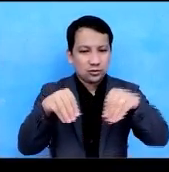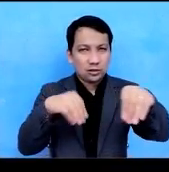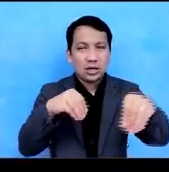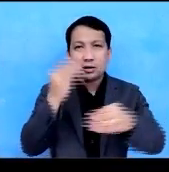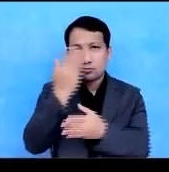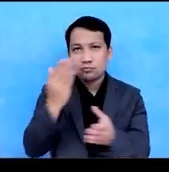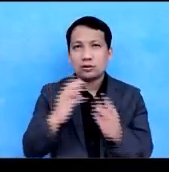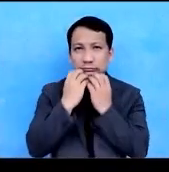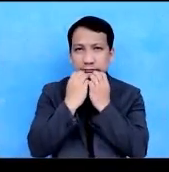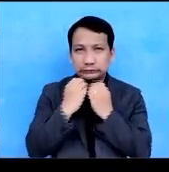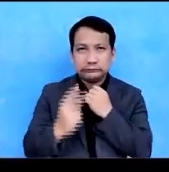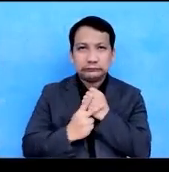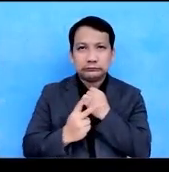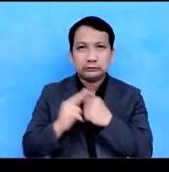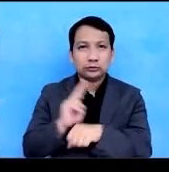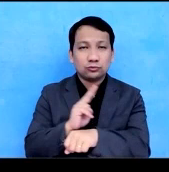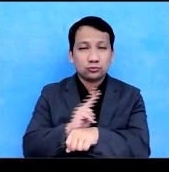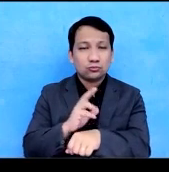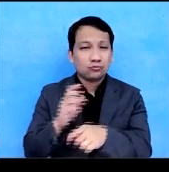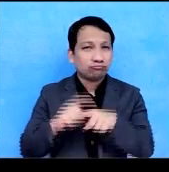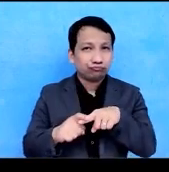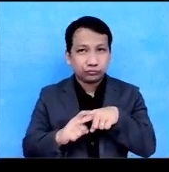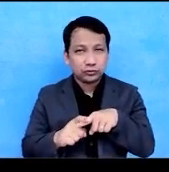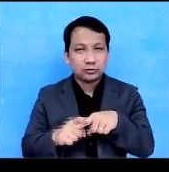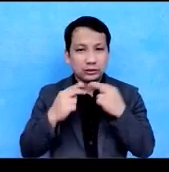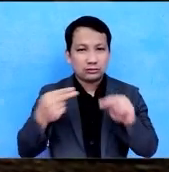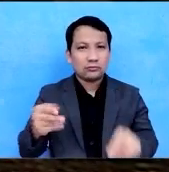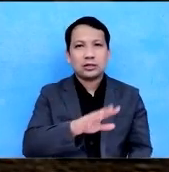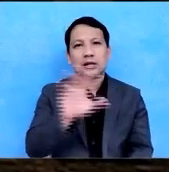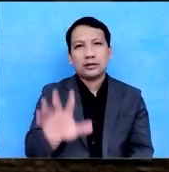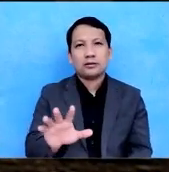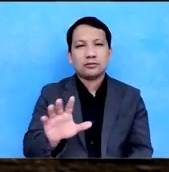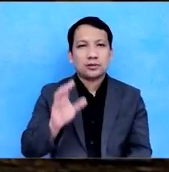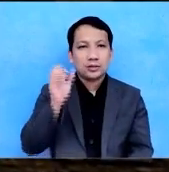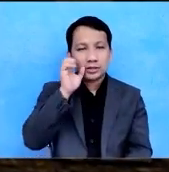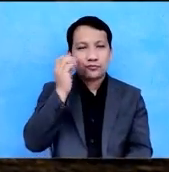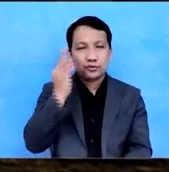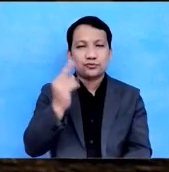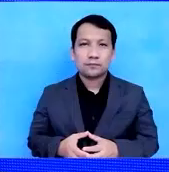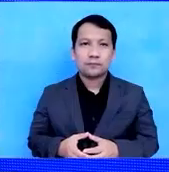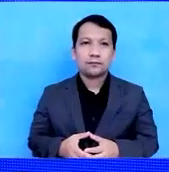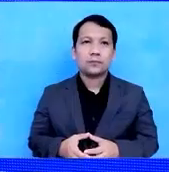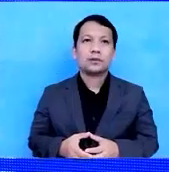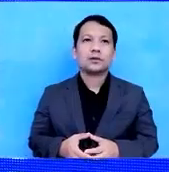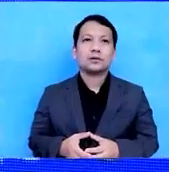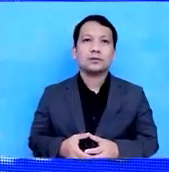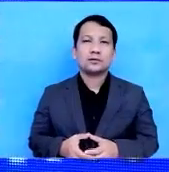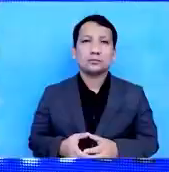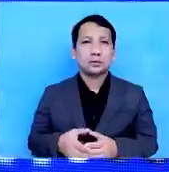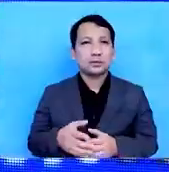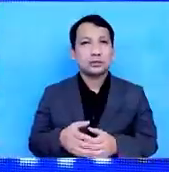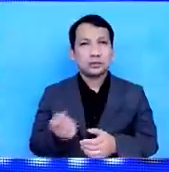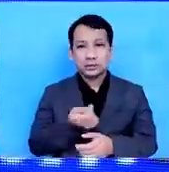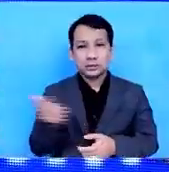nila magtipid sa paggamit ng kuryente. Nagbabalita mula sa frontline, Elaine Fulgencio, News 5. Inalis na sa